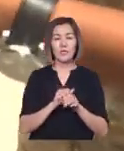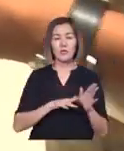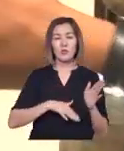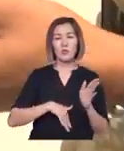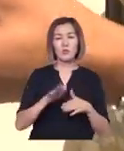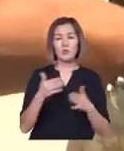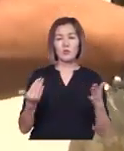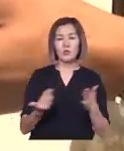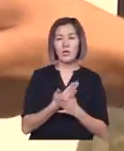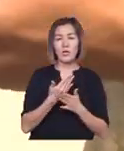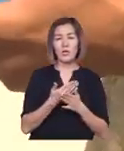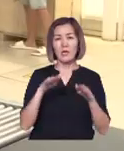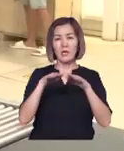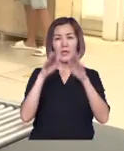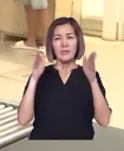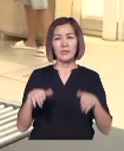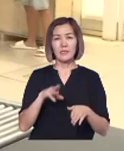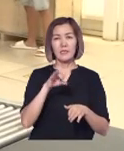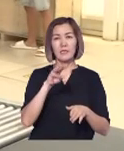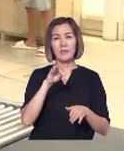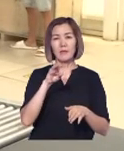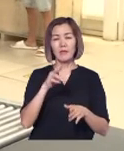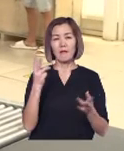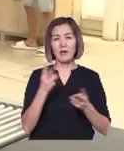жаңа терминалдар қажет дейді. Осы мәселені